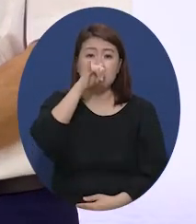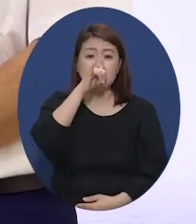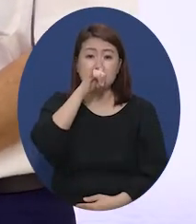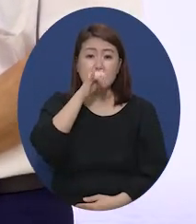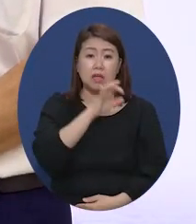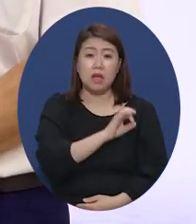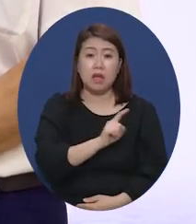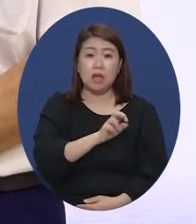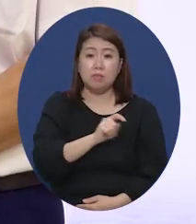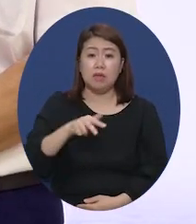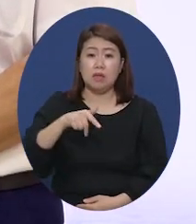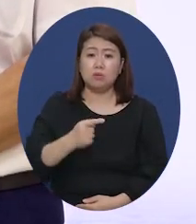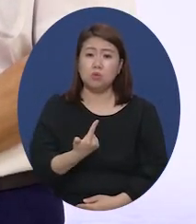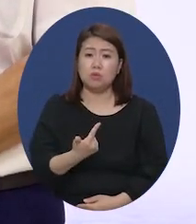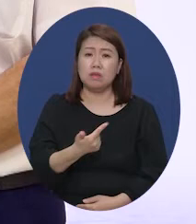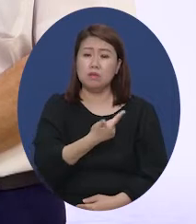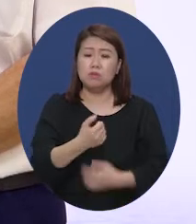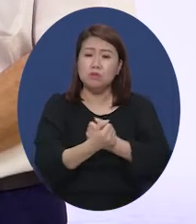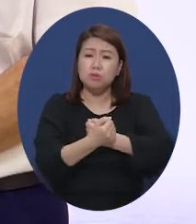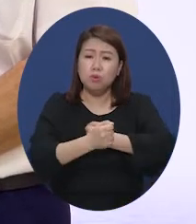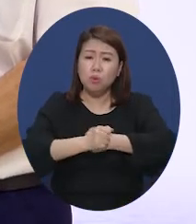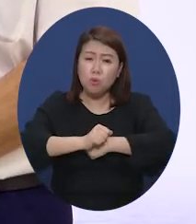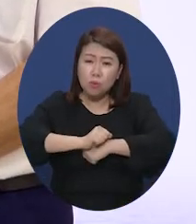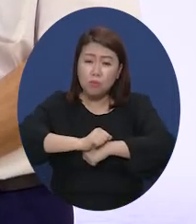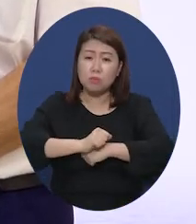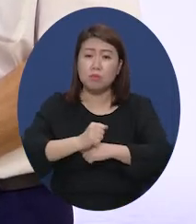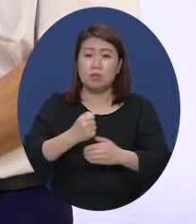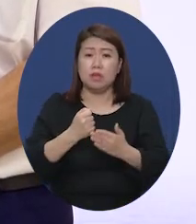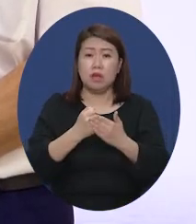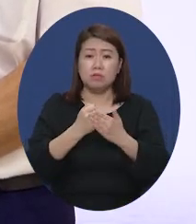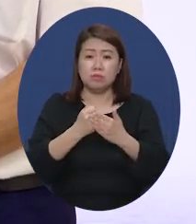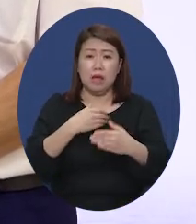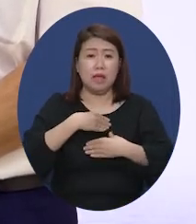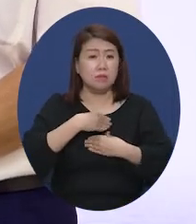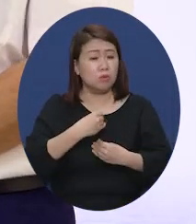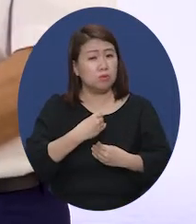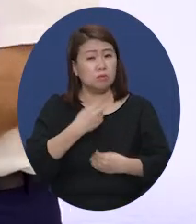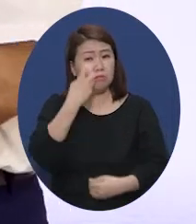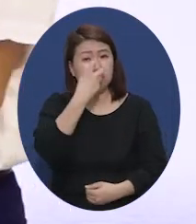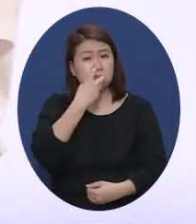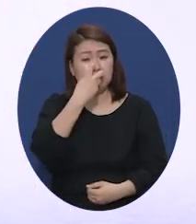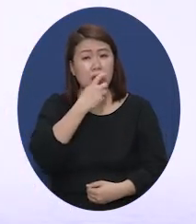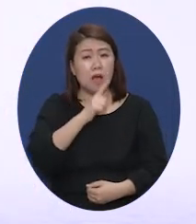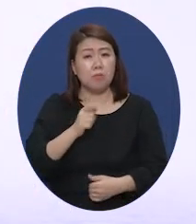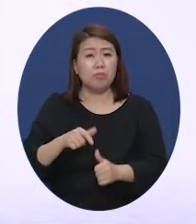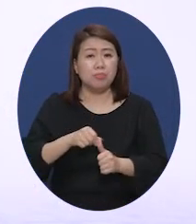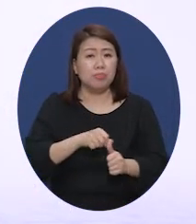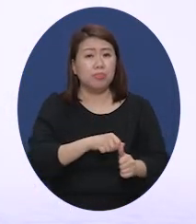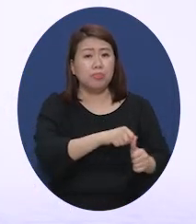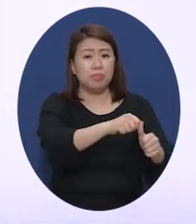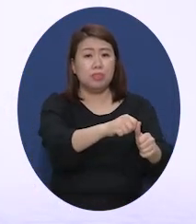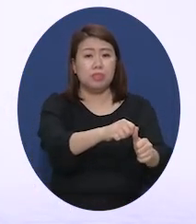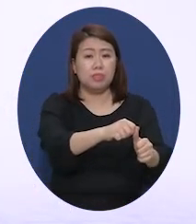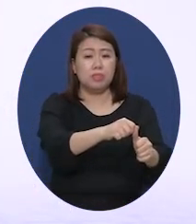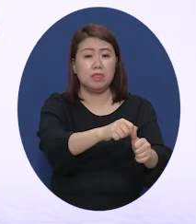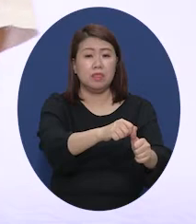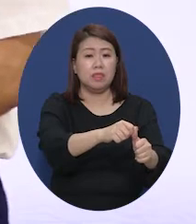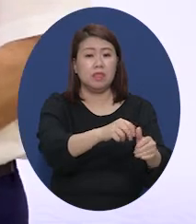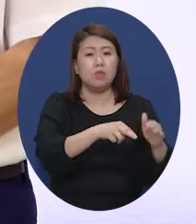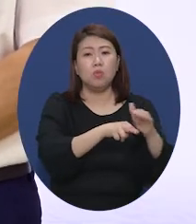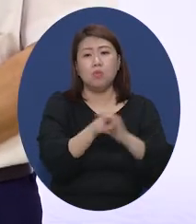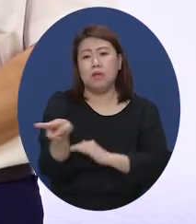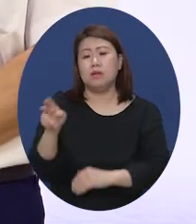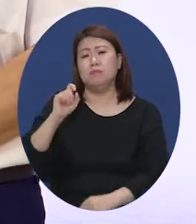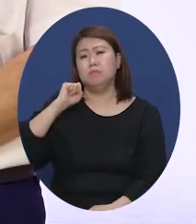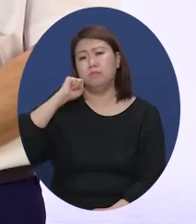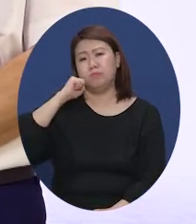났었는데 아마존은 워낙 광대한 지역이고 치안이 사실상 부재한 지역이기 때문에 한번 끌려 들어가면